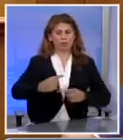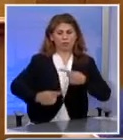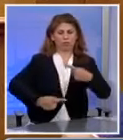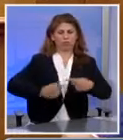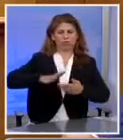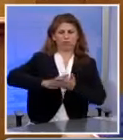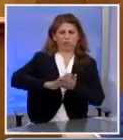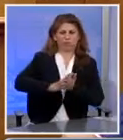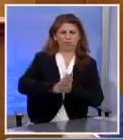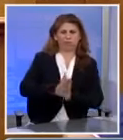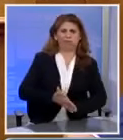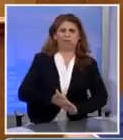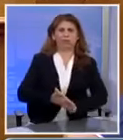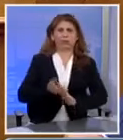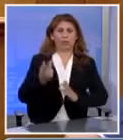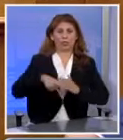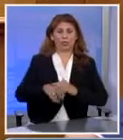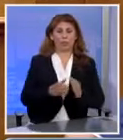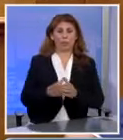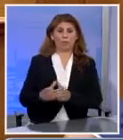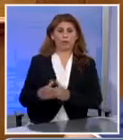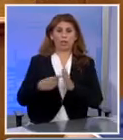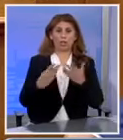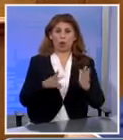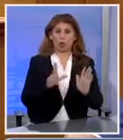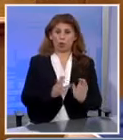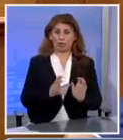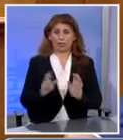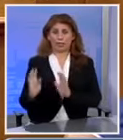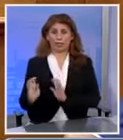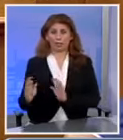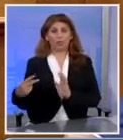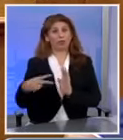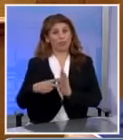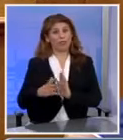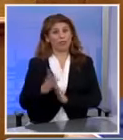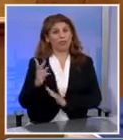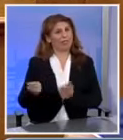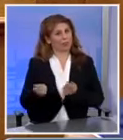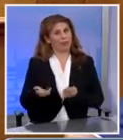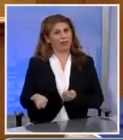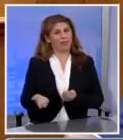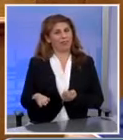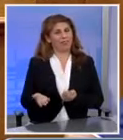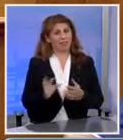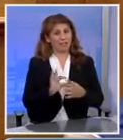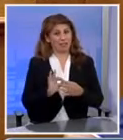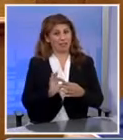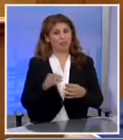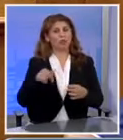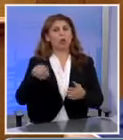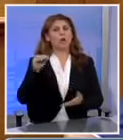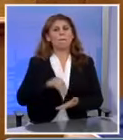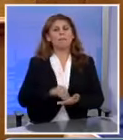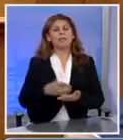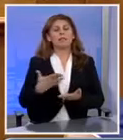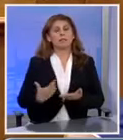του δικοματισμού της δεκαετία του 80 και του 90, το 2012. Και που τώρα επίσης